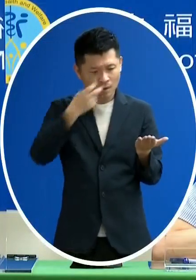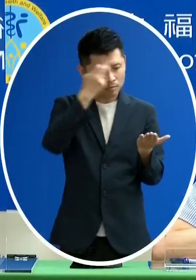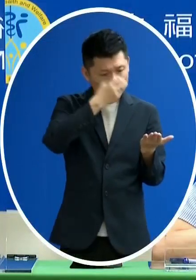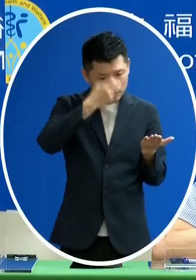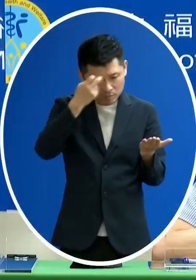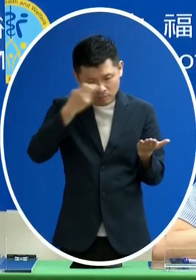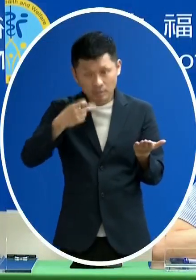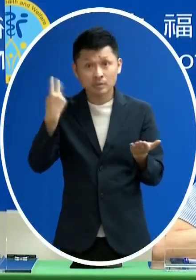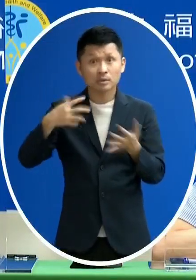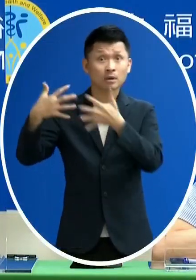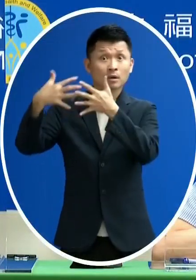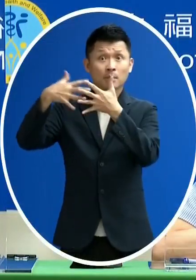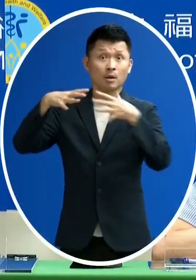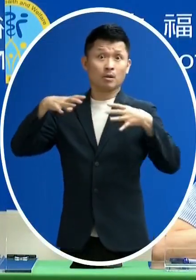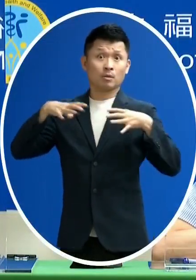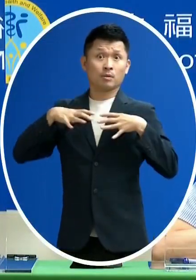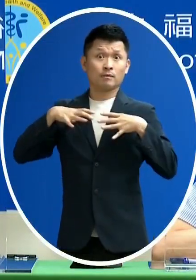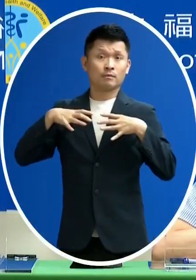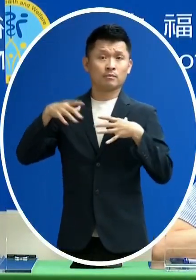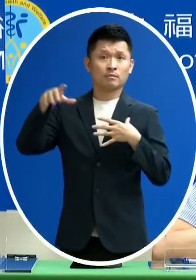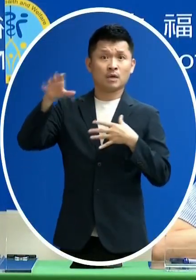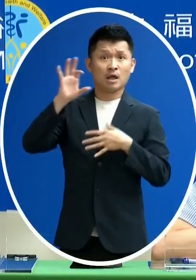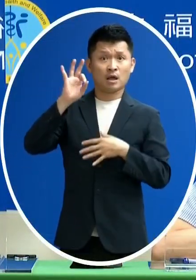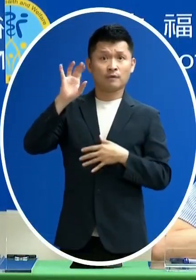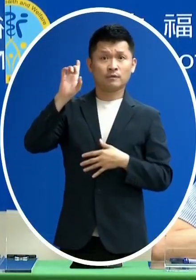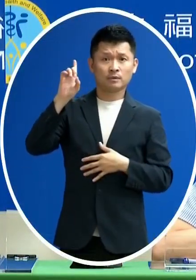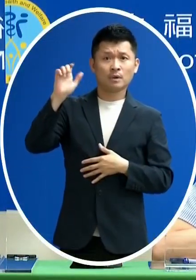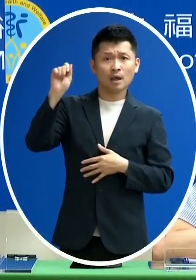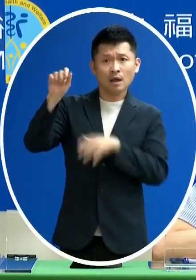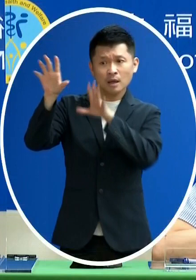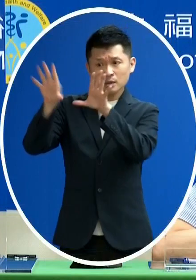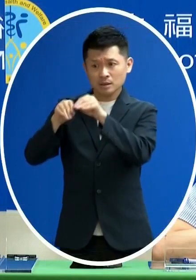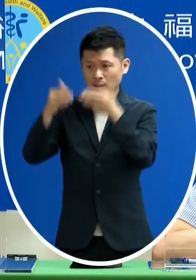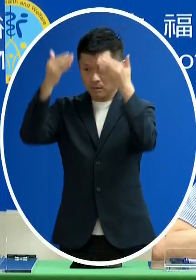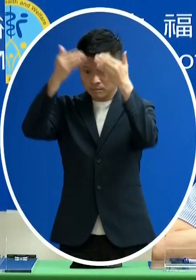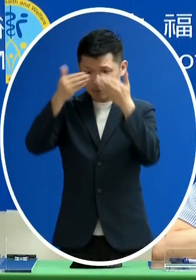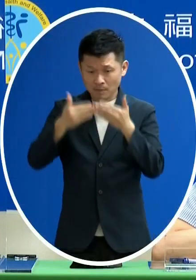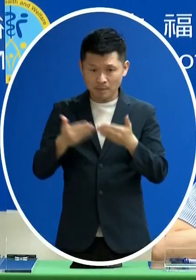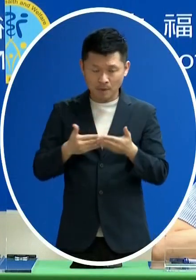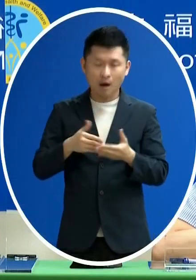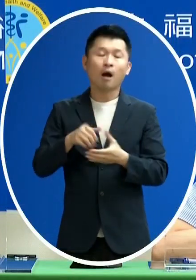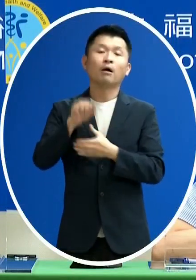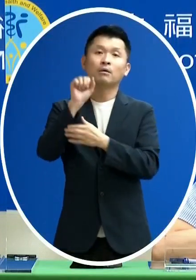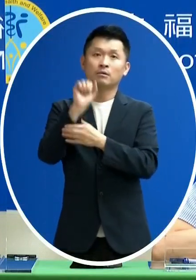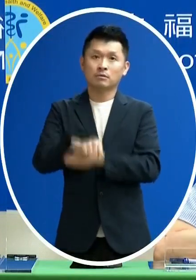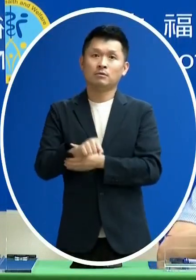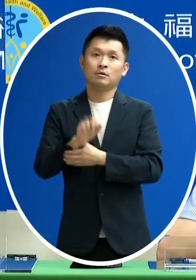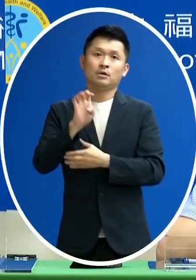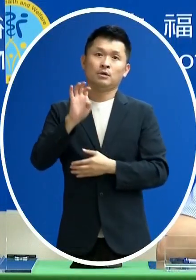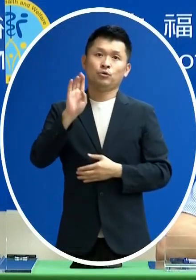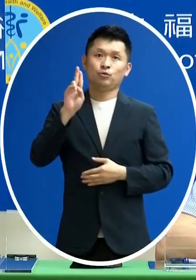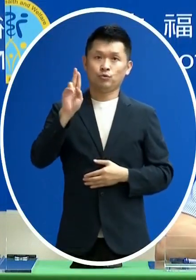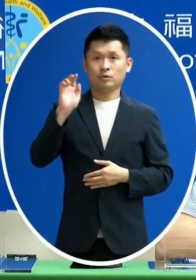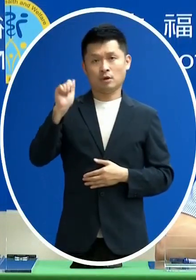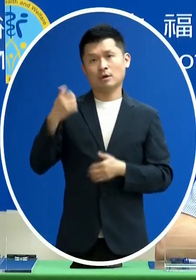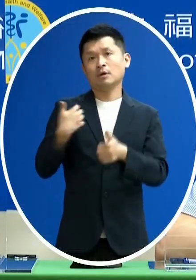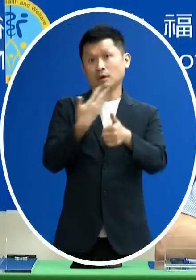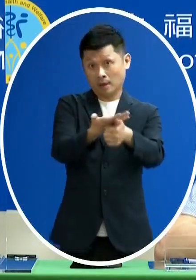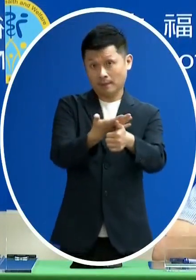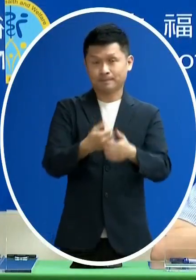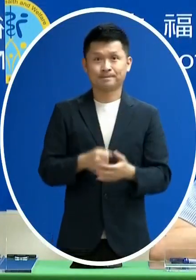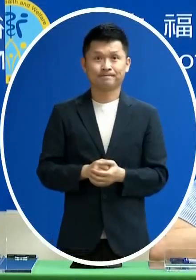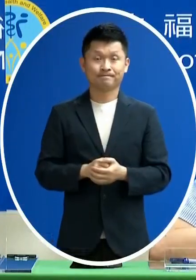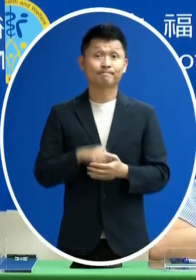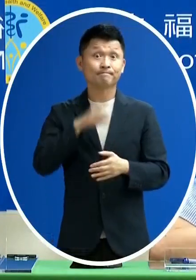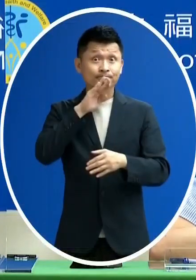视美国官方 FDA 所呈现的资料，来给予 EUA 的一个核准。那我们核准的时